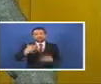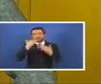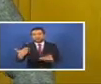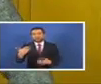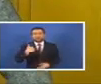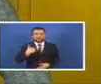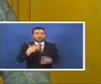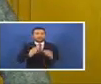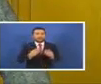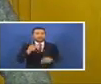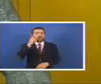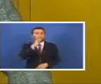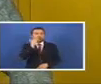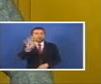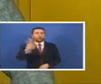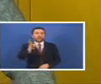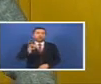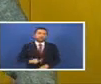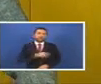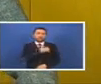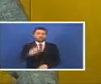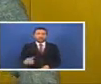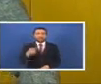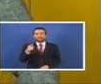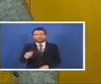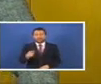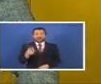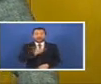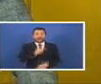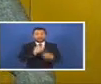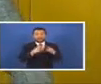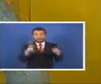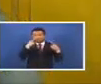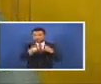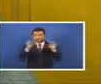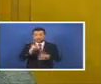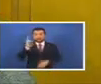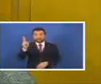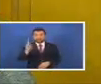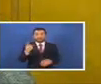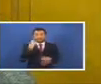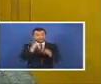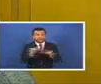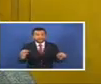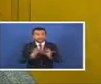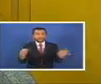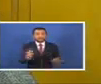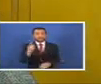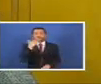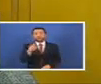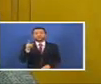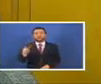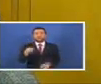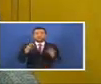etmemiz bizim en tabii hakkımızdır ve bunda yasa dışı olan ya da sizi etkileyecek hiçbir şey